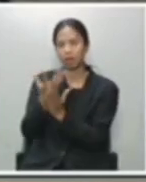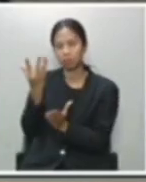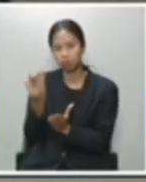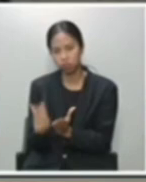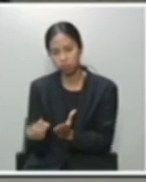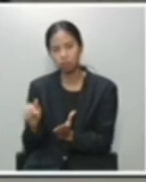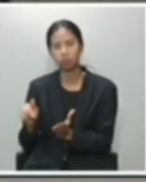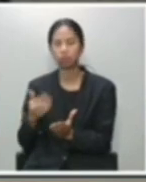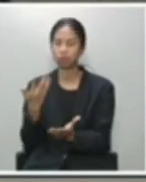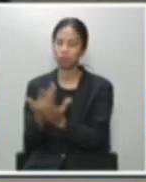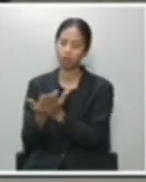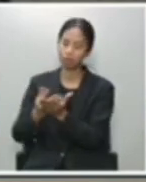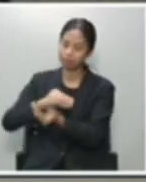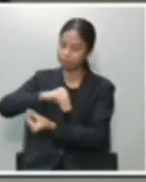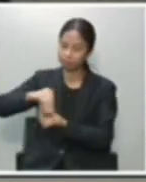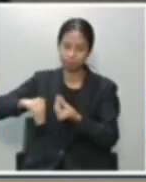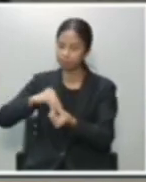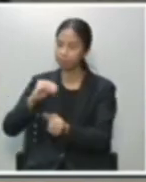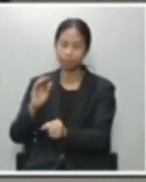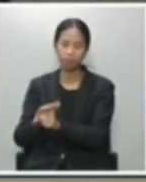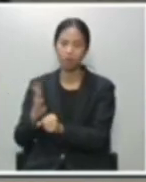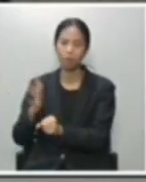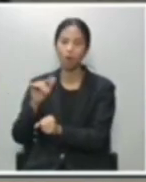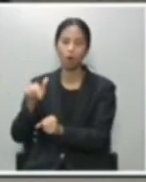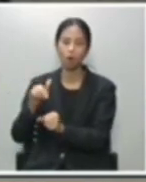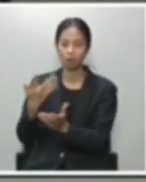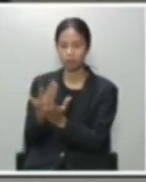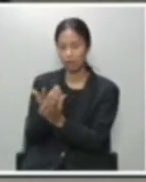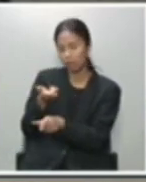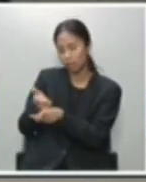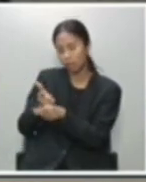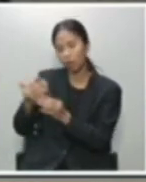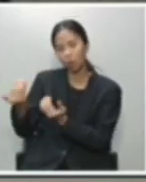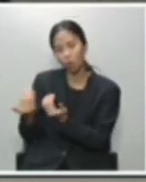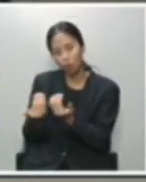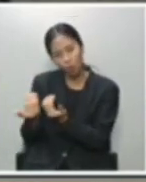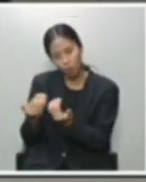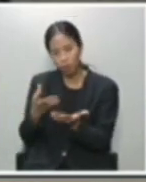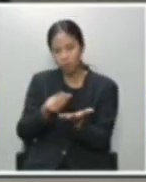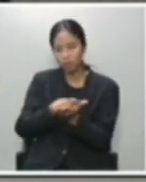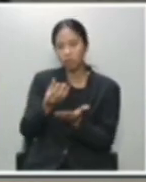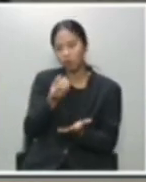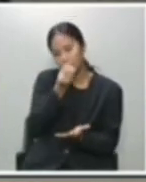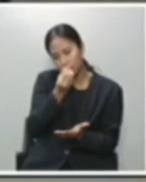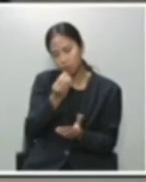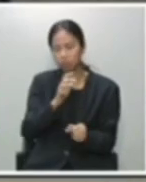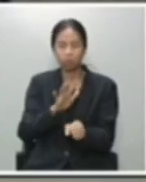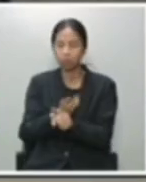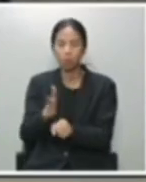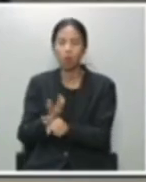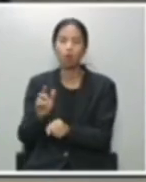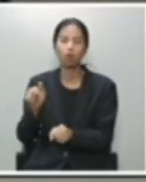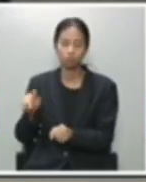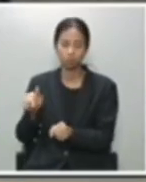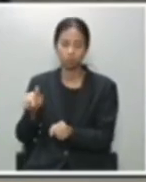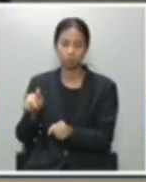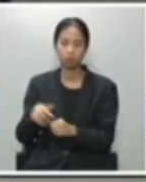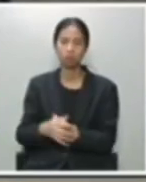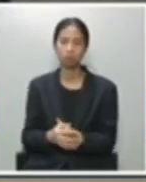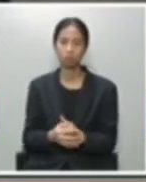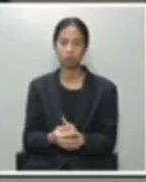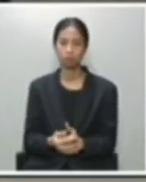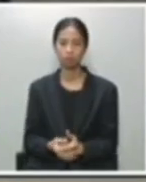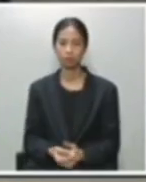ในการที่จะใช้จ่ายในครัวเรือนให้ลูกหลานไปโรงเรียนหรือว่าซื้ออาหารประกอบชีวิตเพีย